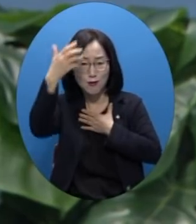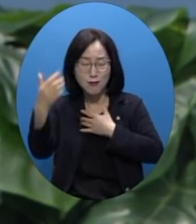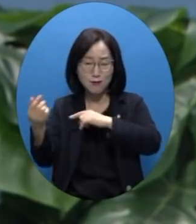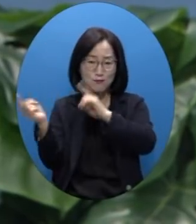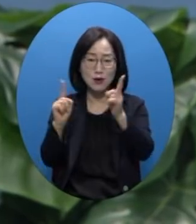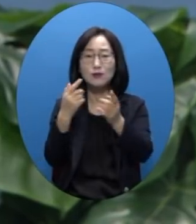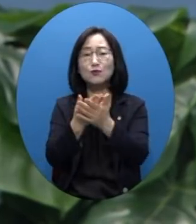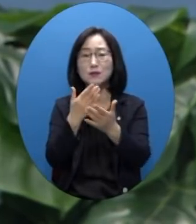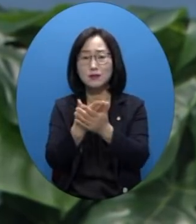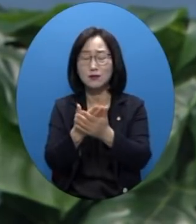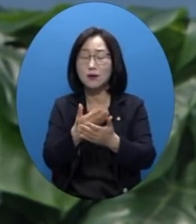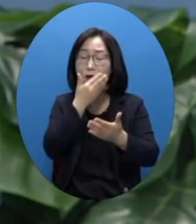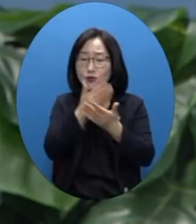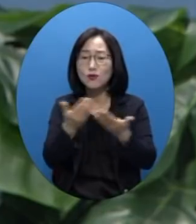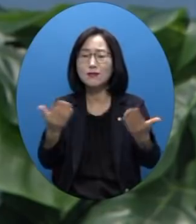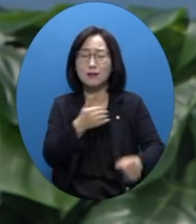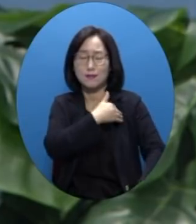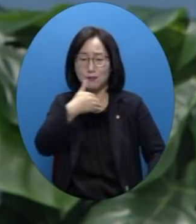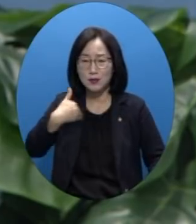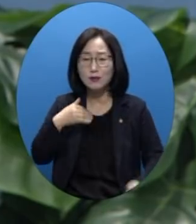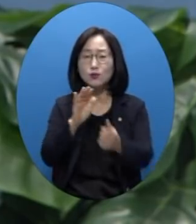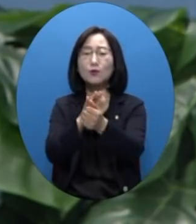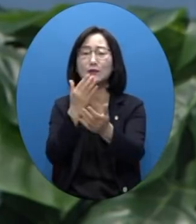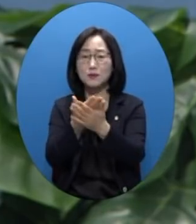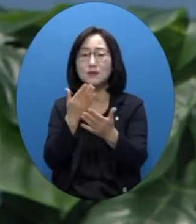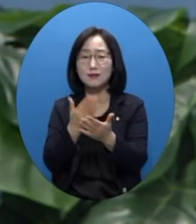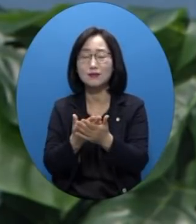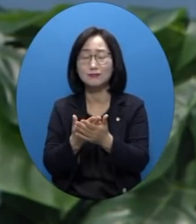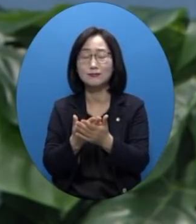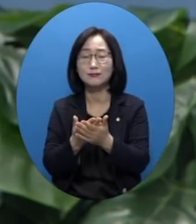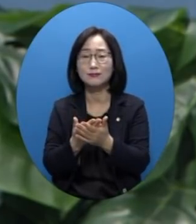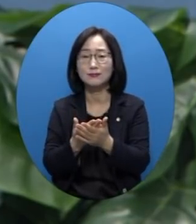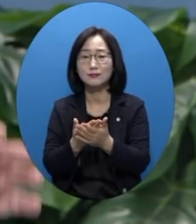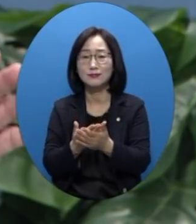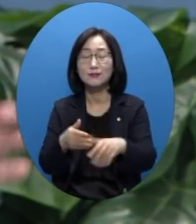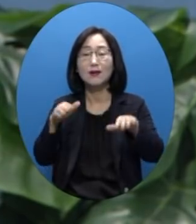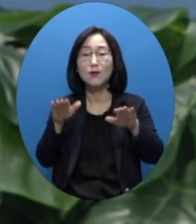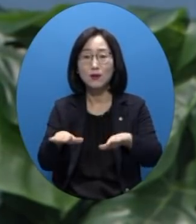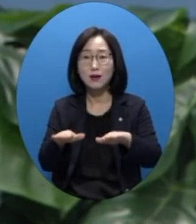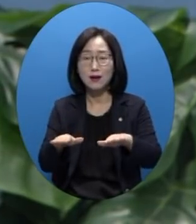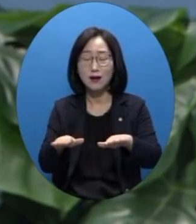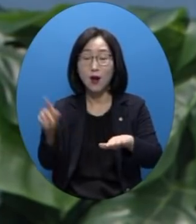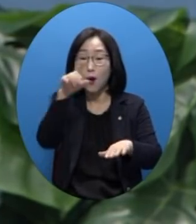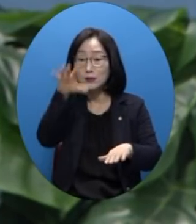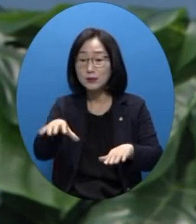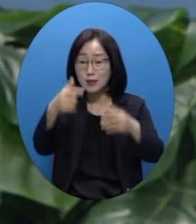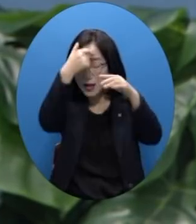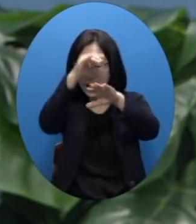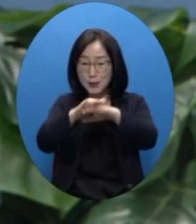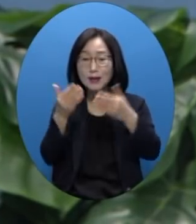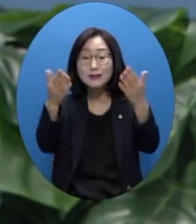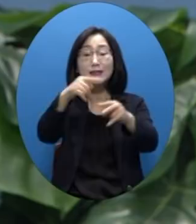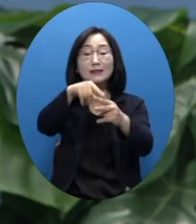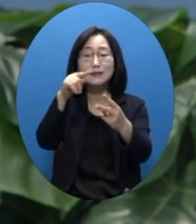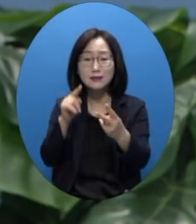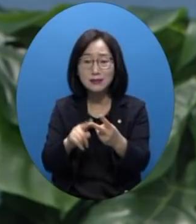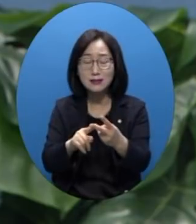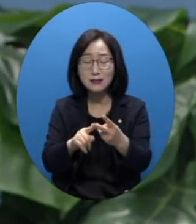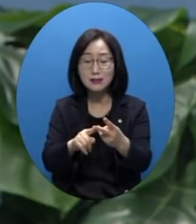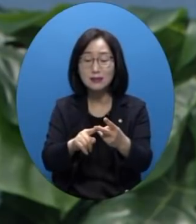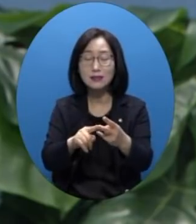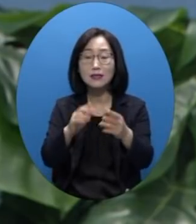도와주셔서 귀한 사명 감당케 주님 역사하여 주옵소서. 오늘 어디서 예배를 드리든지